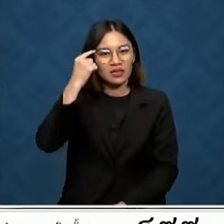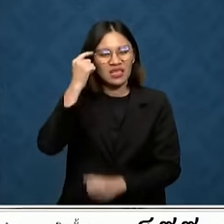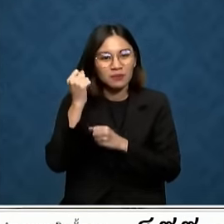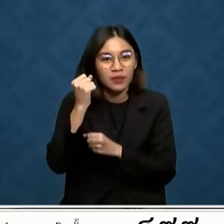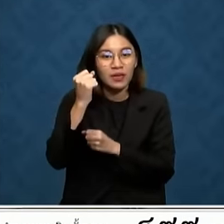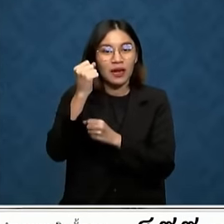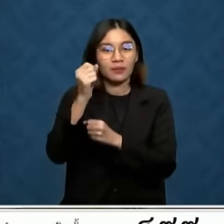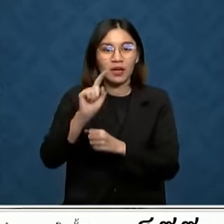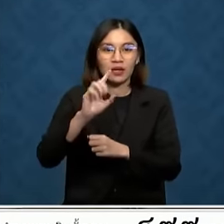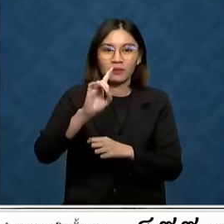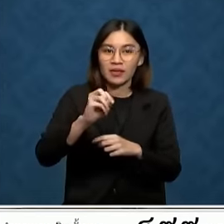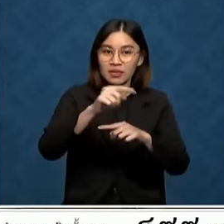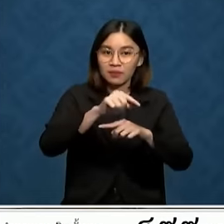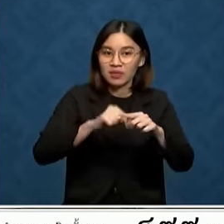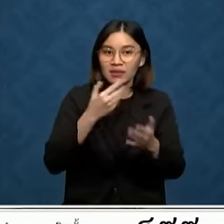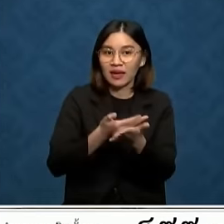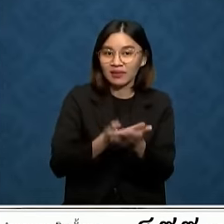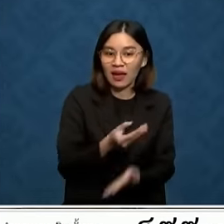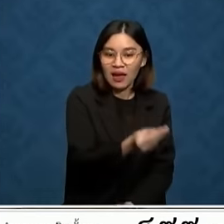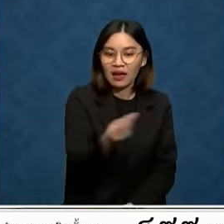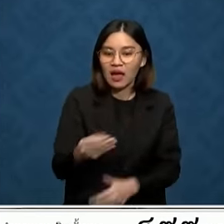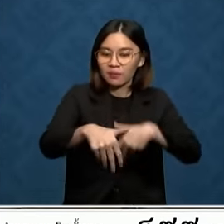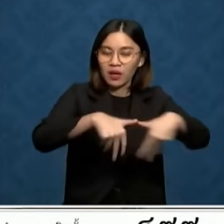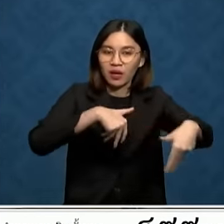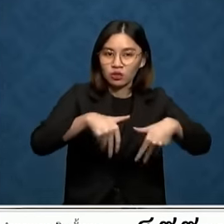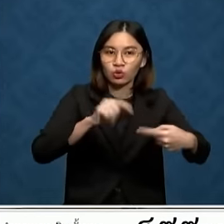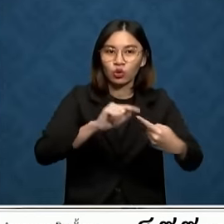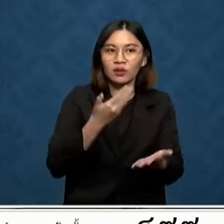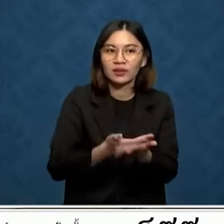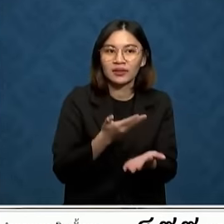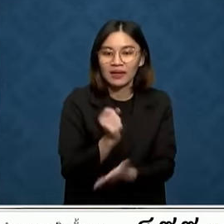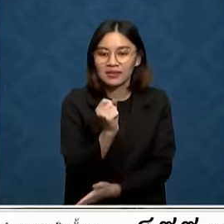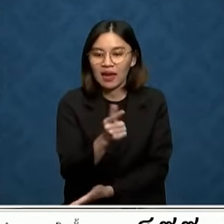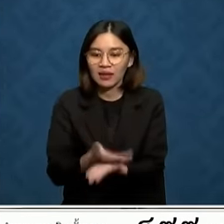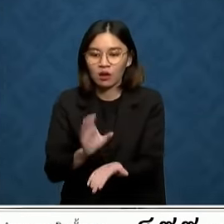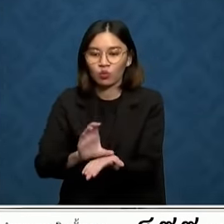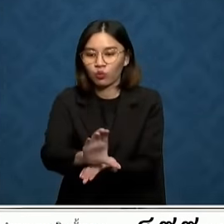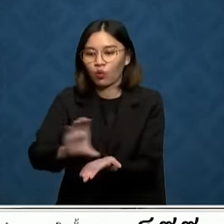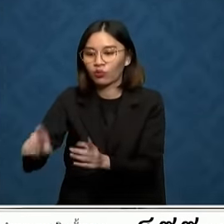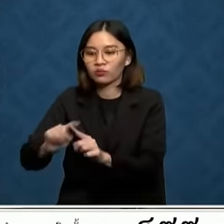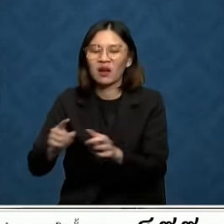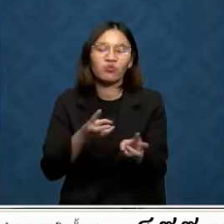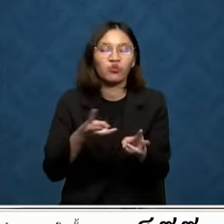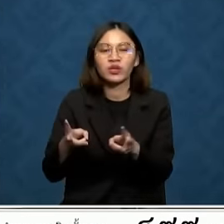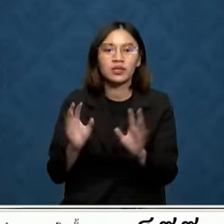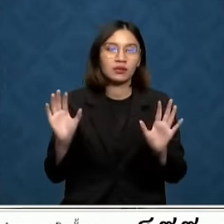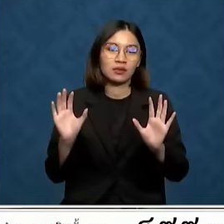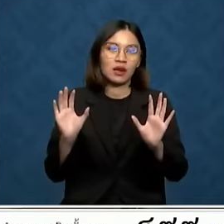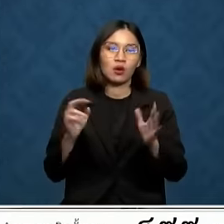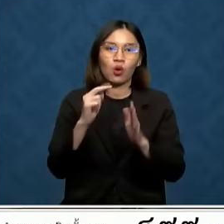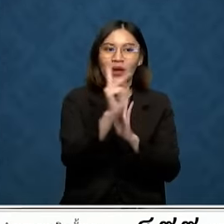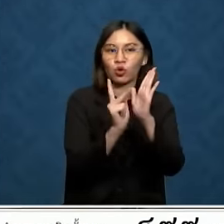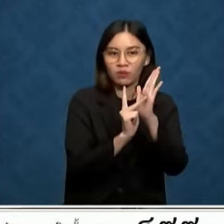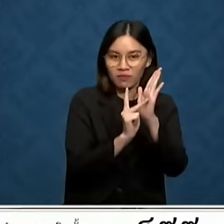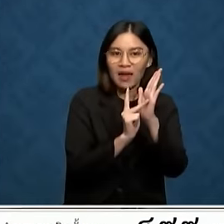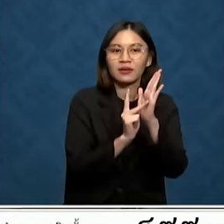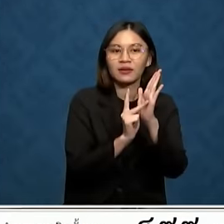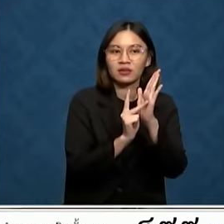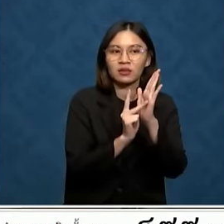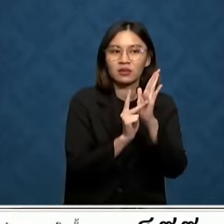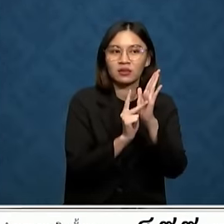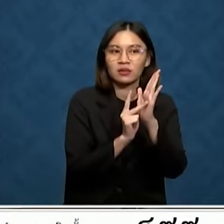า